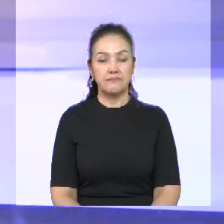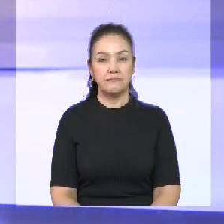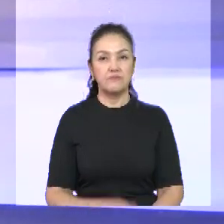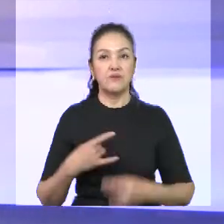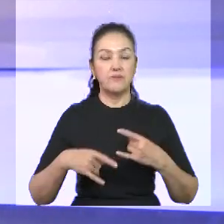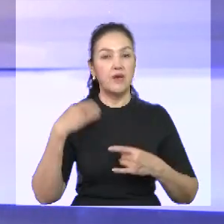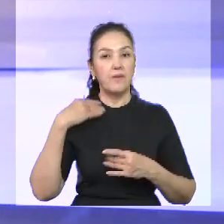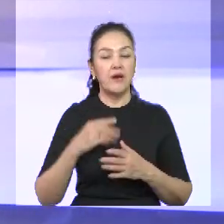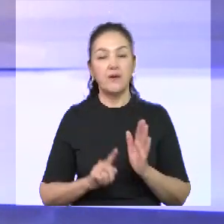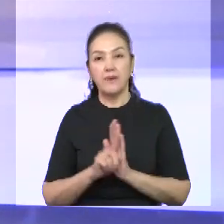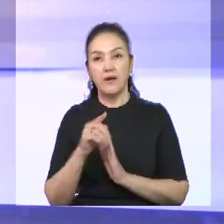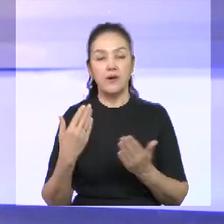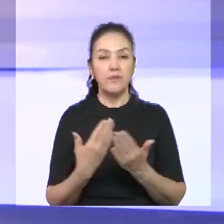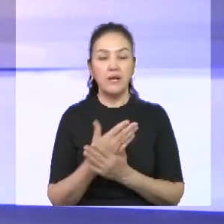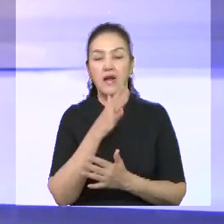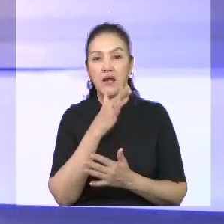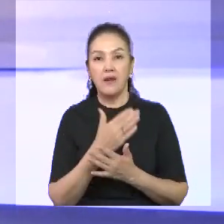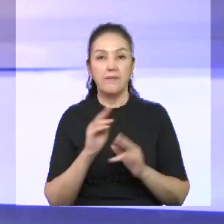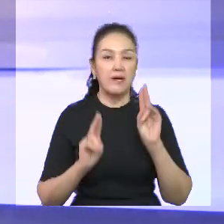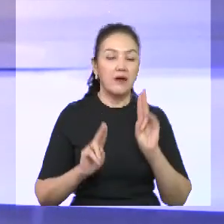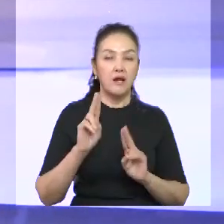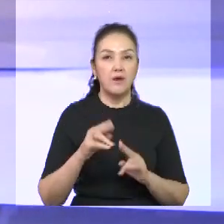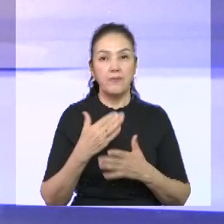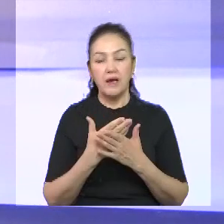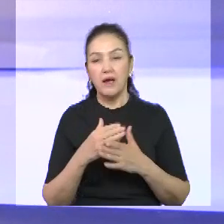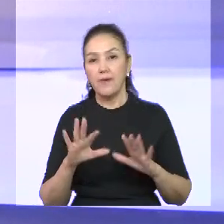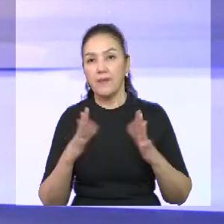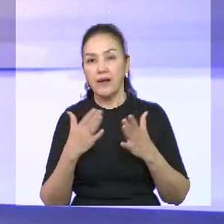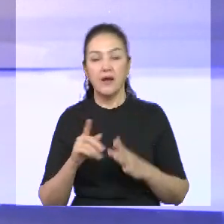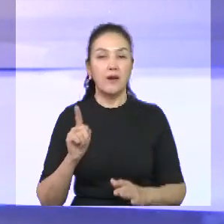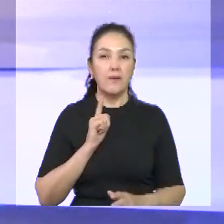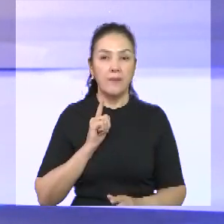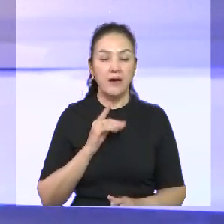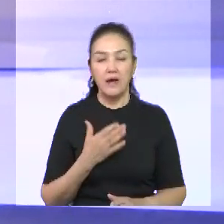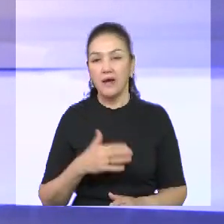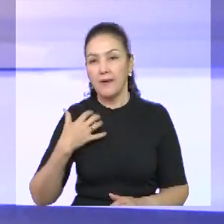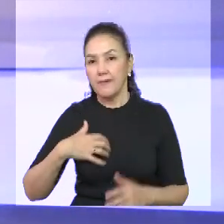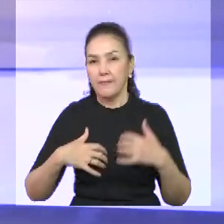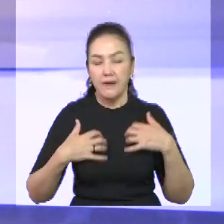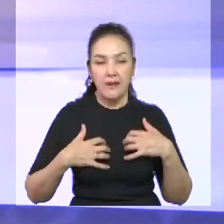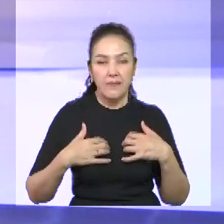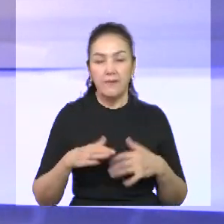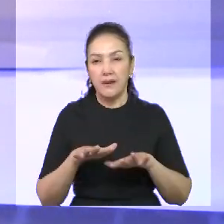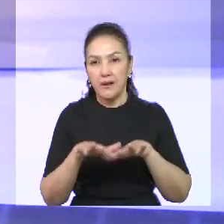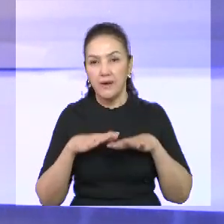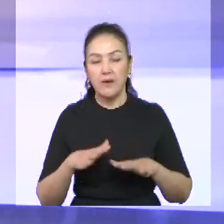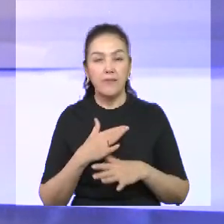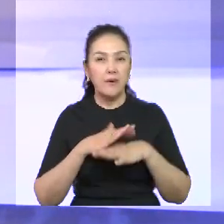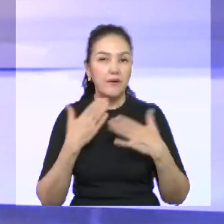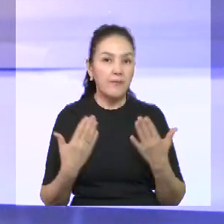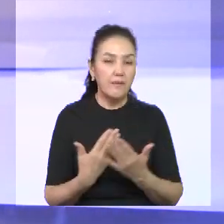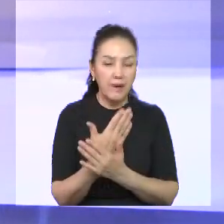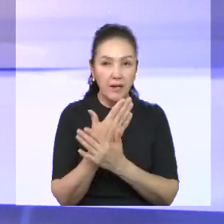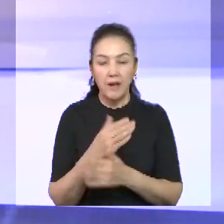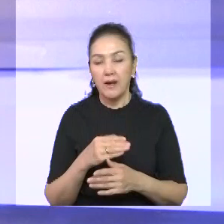На телеканале «Актобе» стартовал новый сезон. По традиции, столь значимое событие ожидается с особым нетерпением. Телезрители ждет целый ряд новых